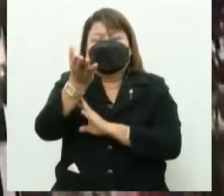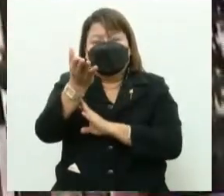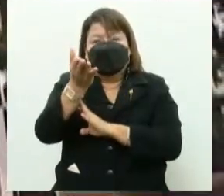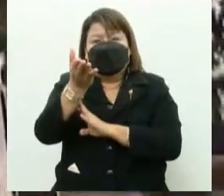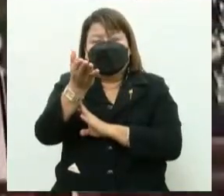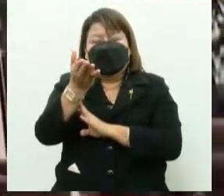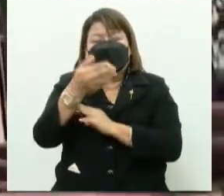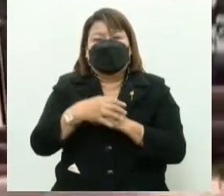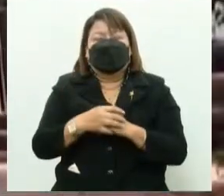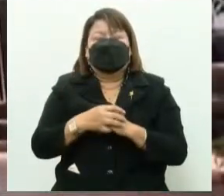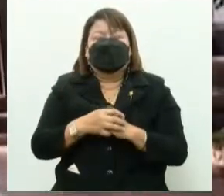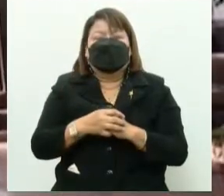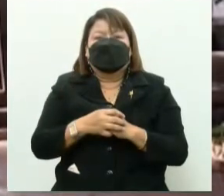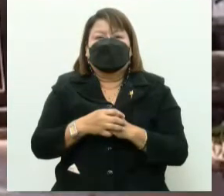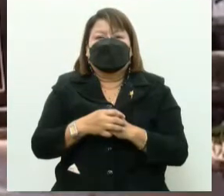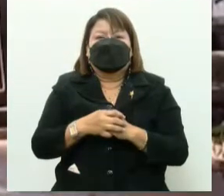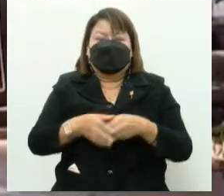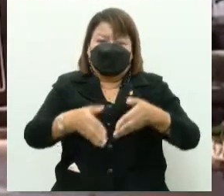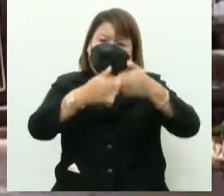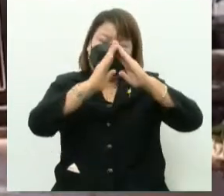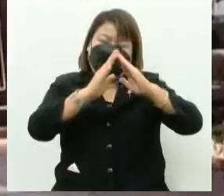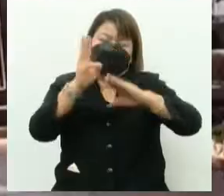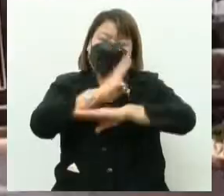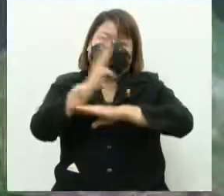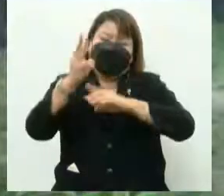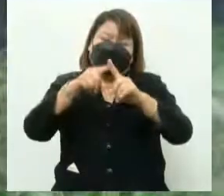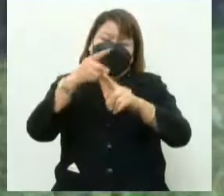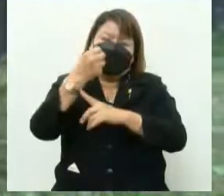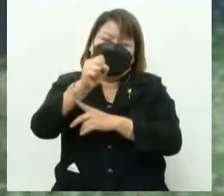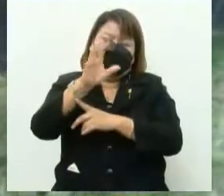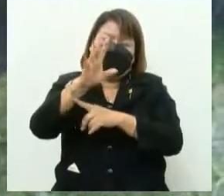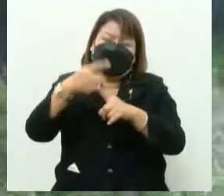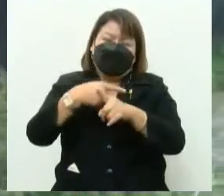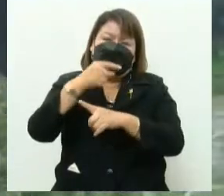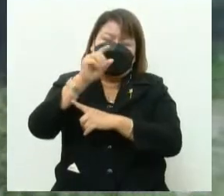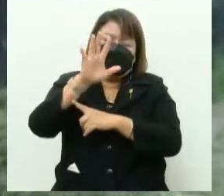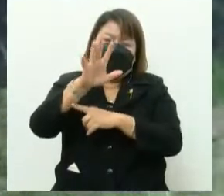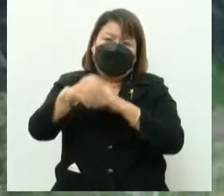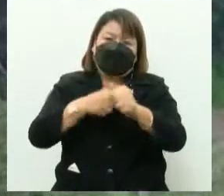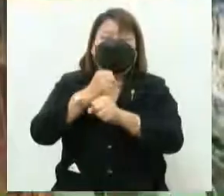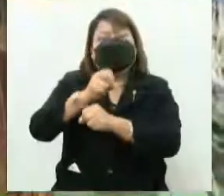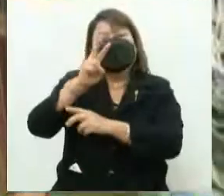หรือวัดธาตุคีรีเกตสร้างขึ้นเมื่อวันที่15พฤษภาคมพ.ศ.